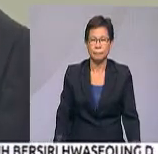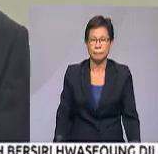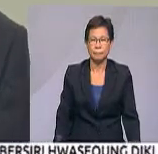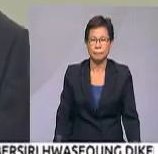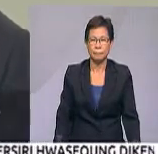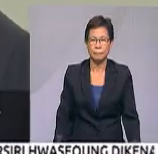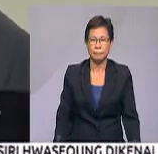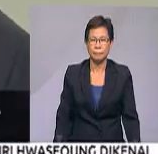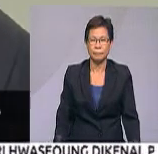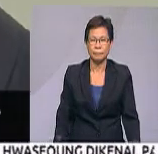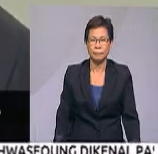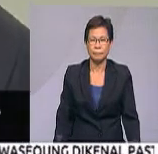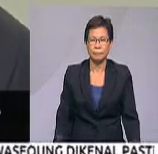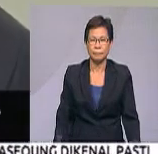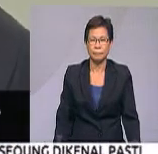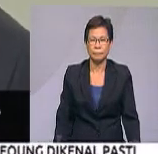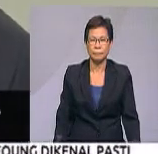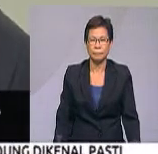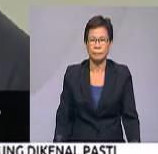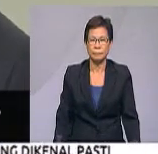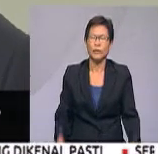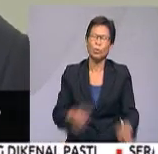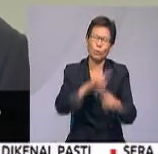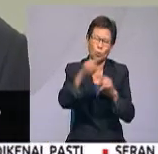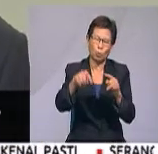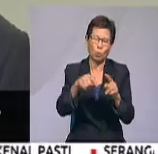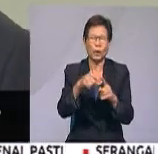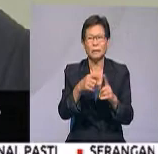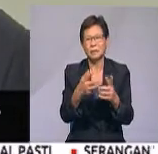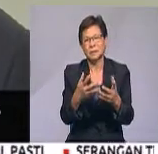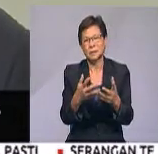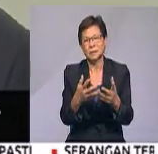This comes when something is